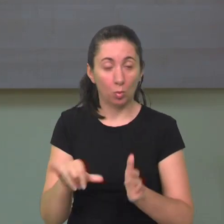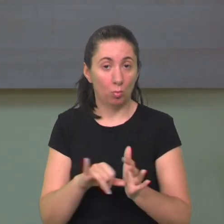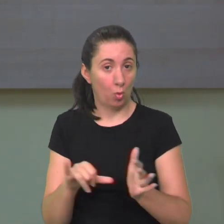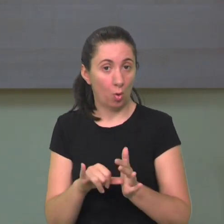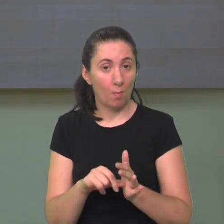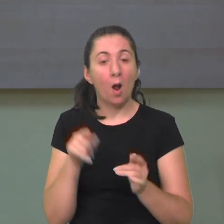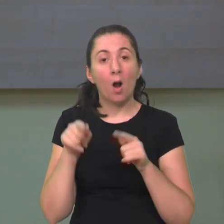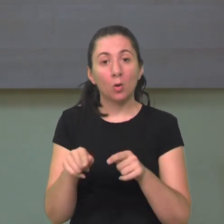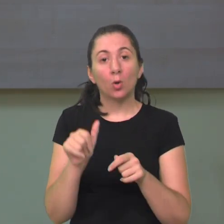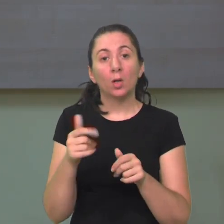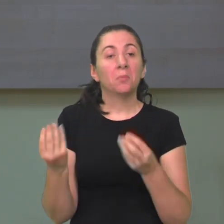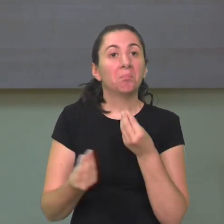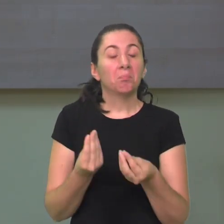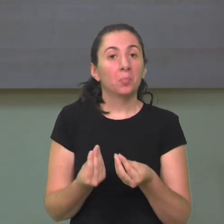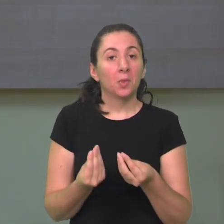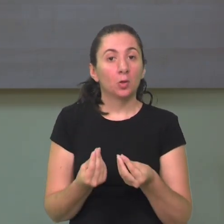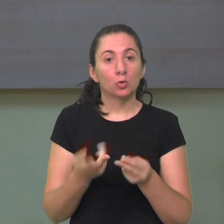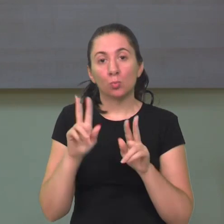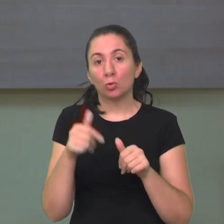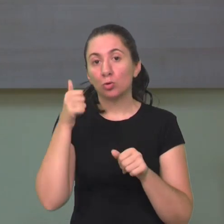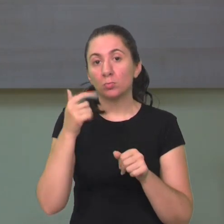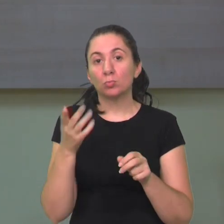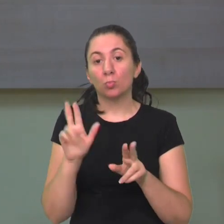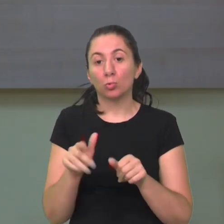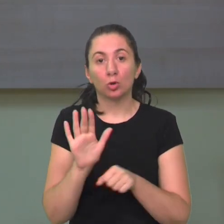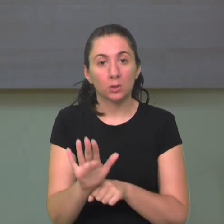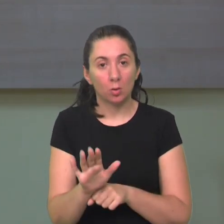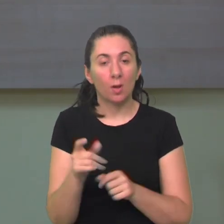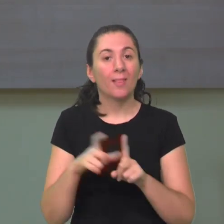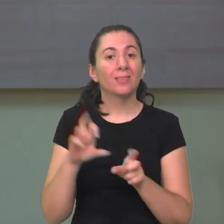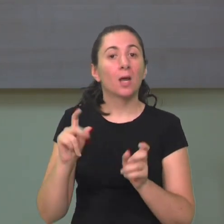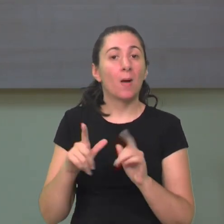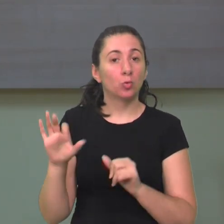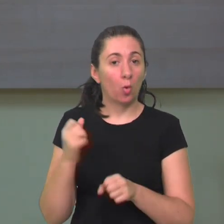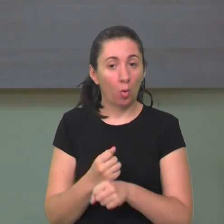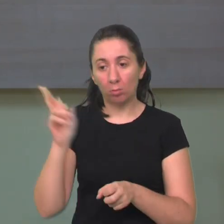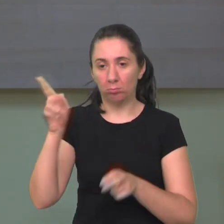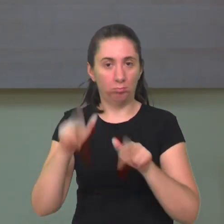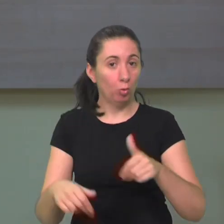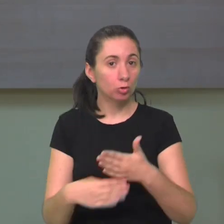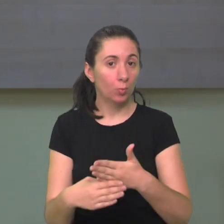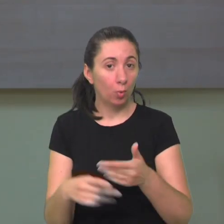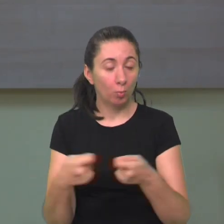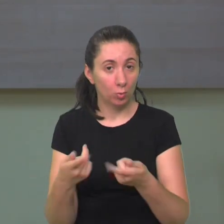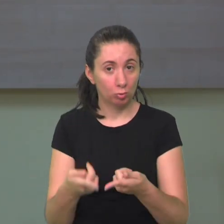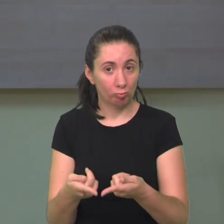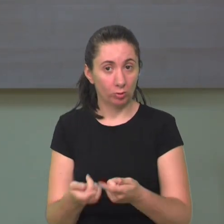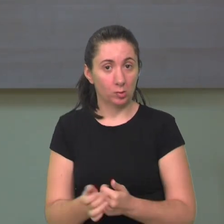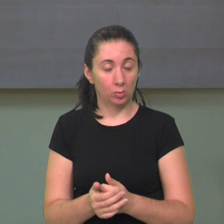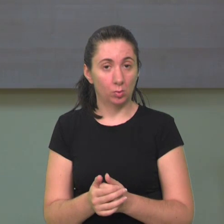se sad radi o tome da li je to nešto što se može zaustaviti, znači dermatolog bi možda mogao pomoći oko toga,